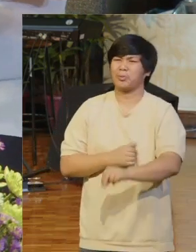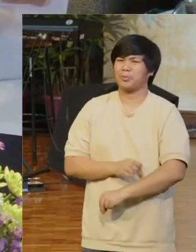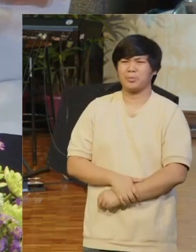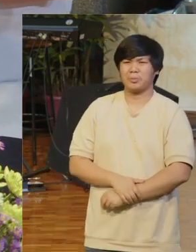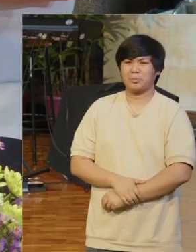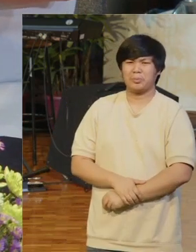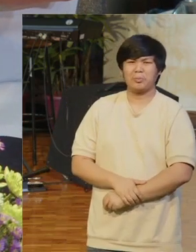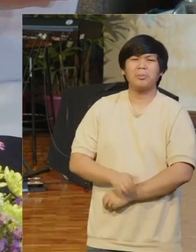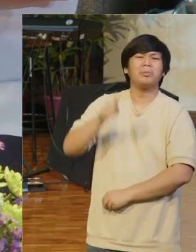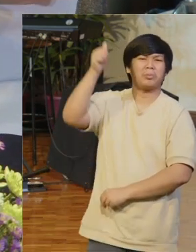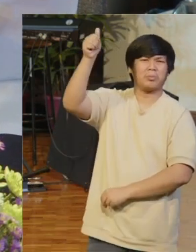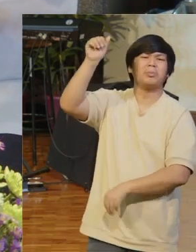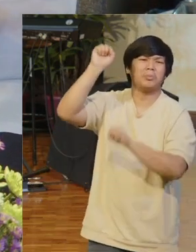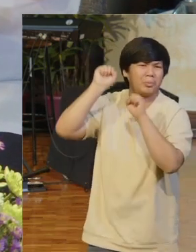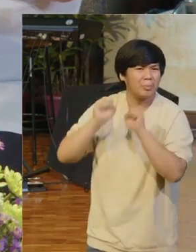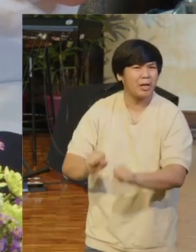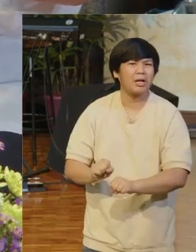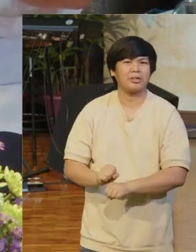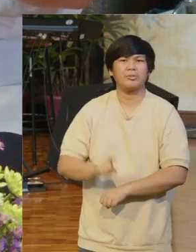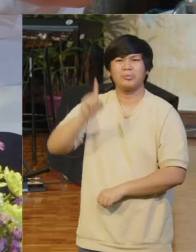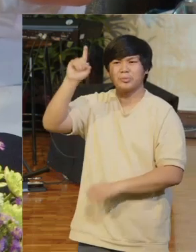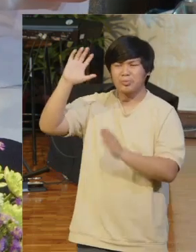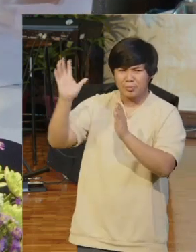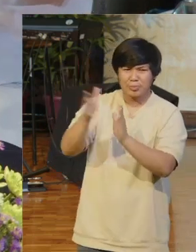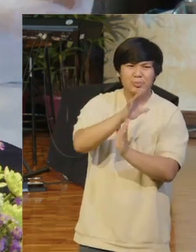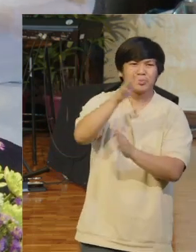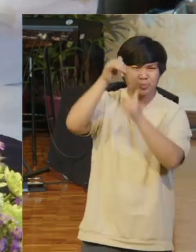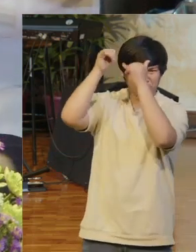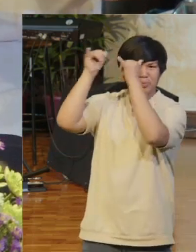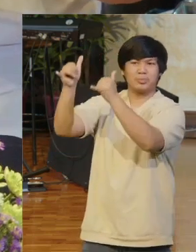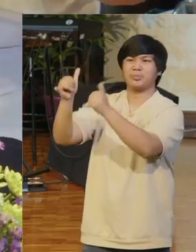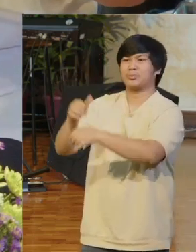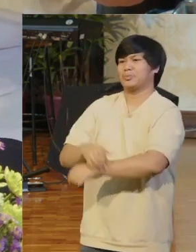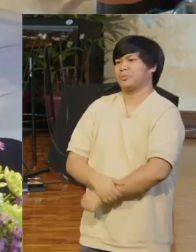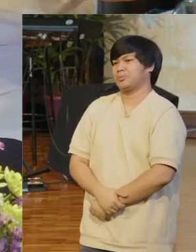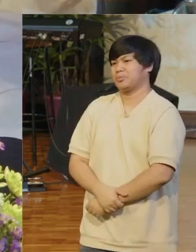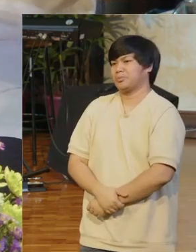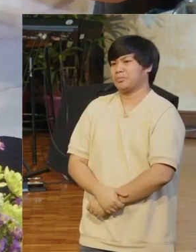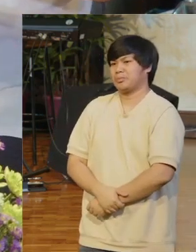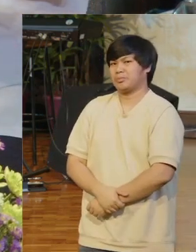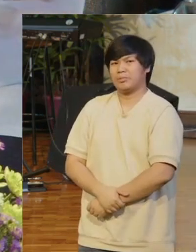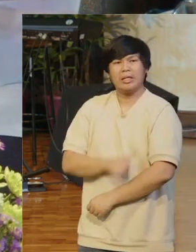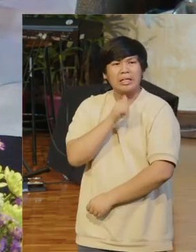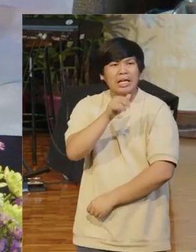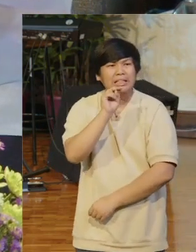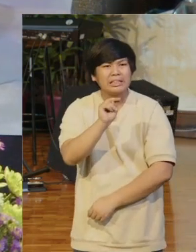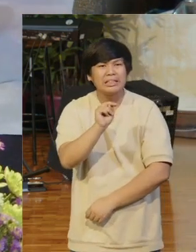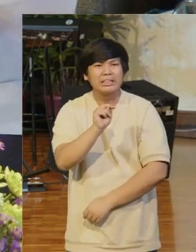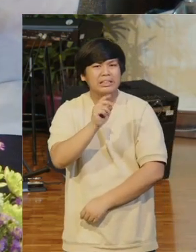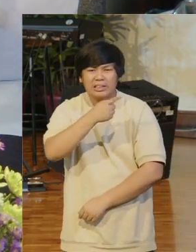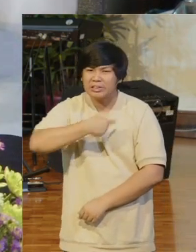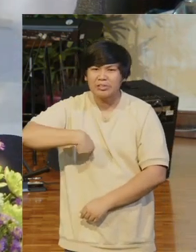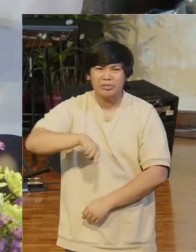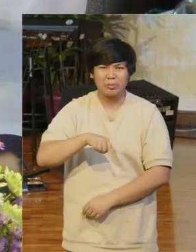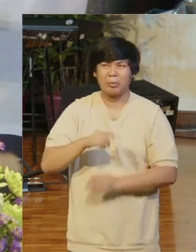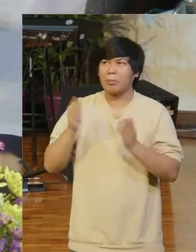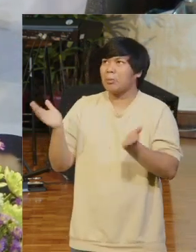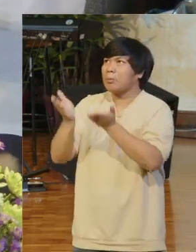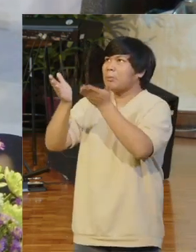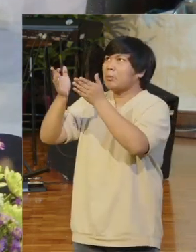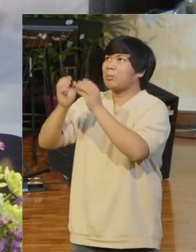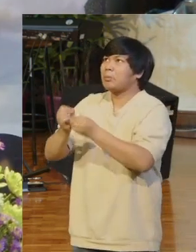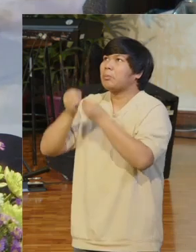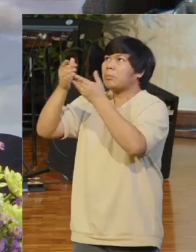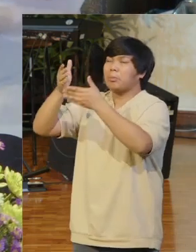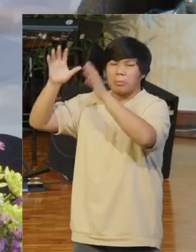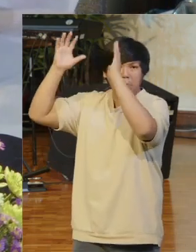of himself. Siya ay glorious as is. Hindi niya po tayo kailangan para siya ay sambahin at